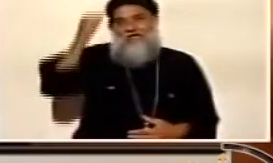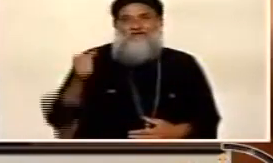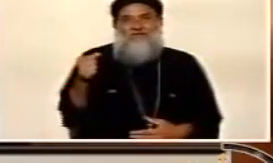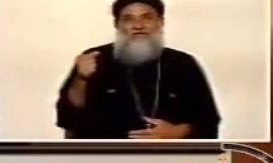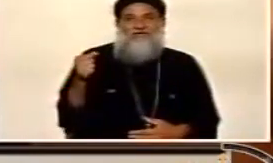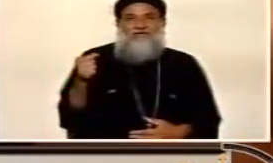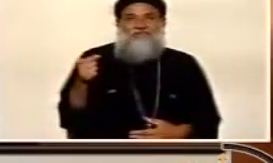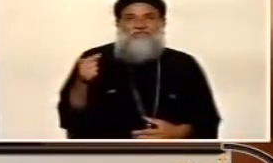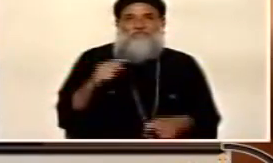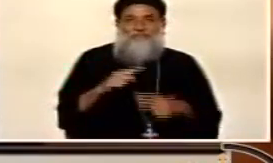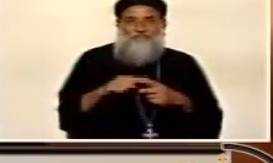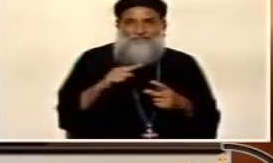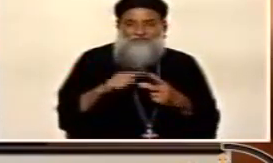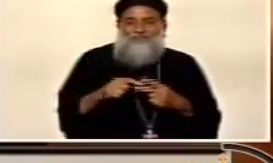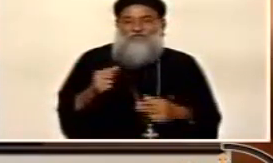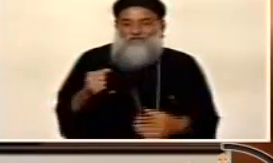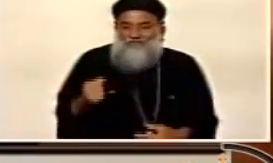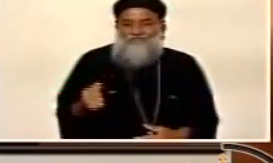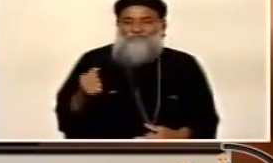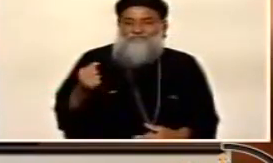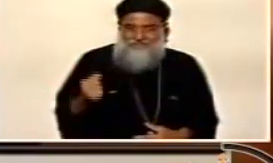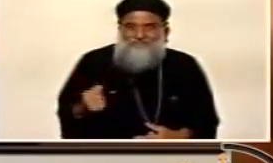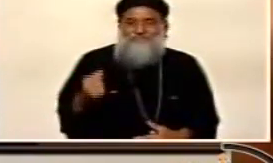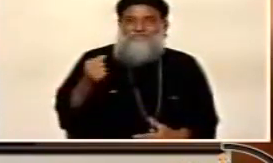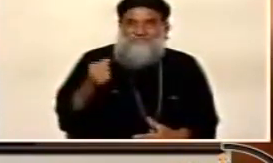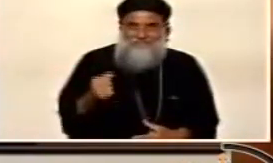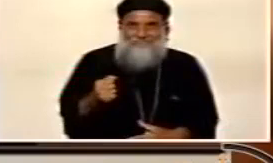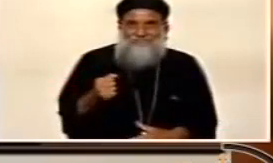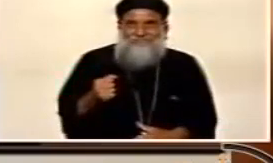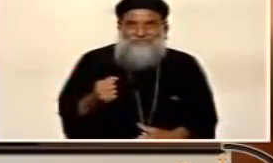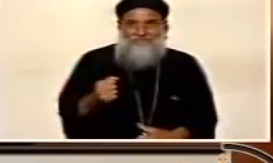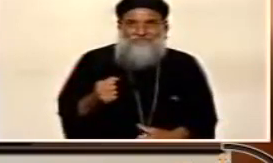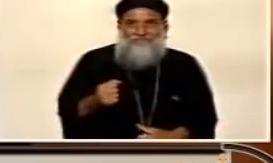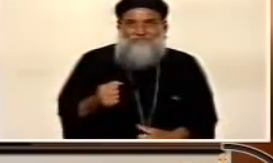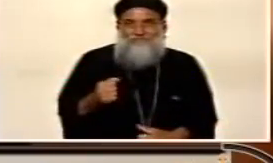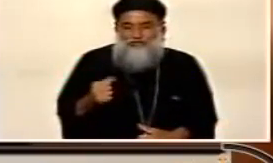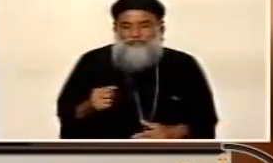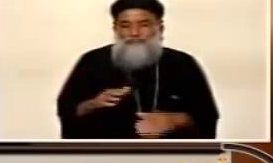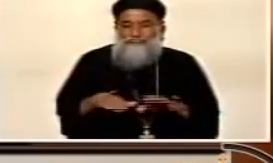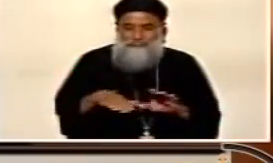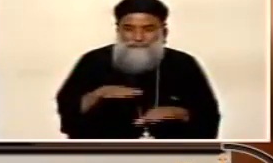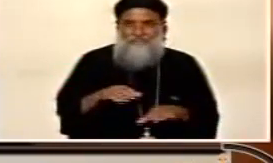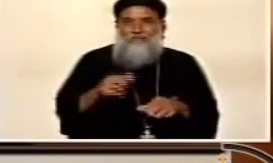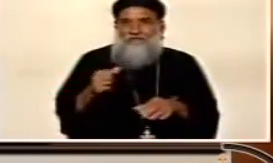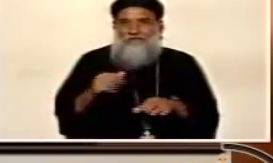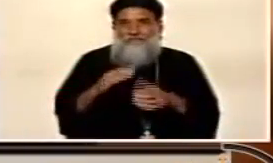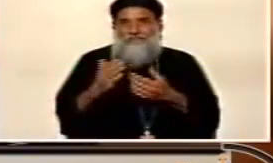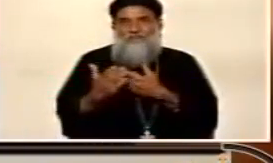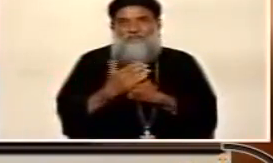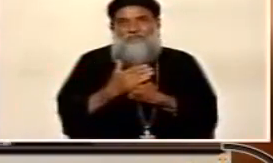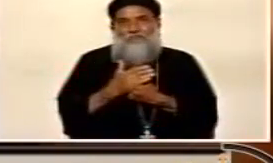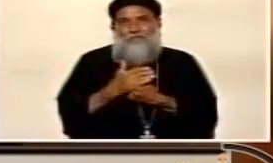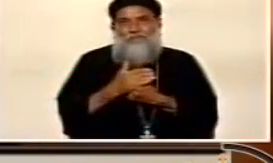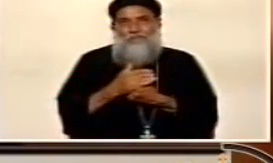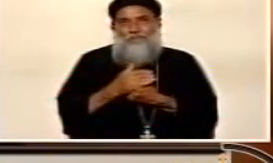فايدتين، الاتكاء يعني تساعد في المشي، أو